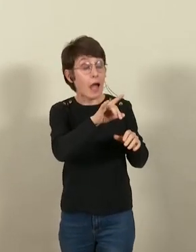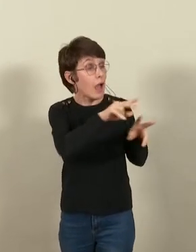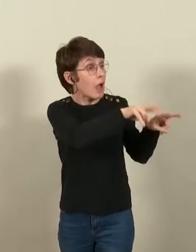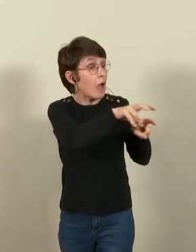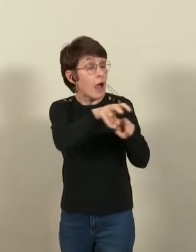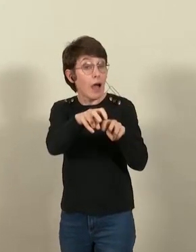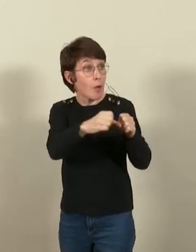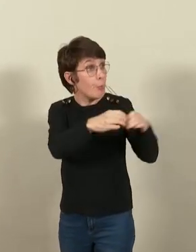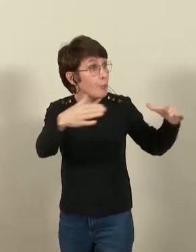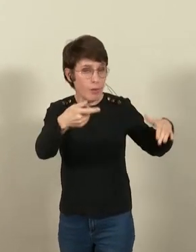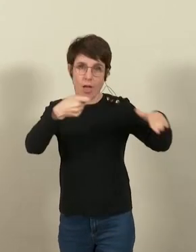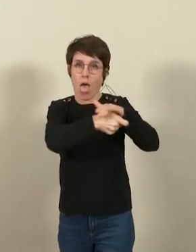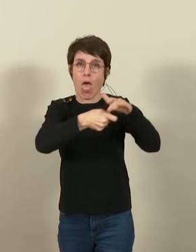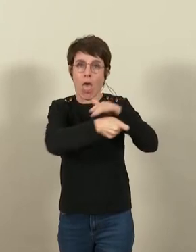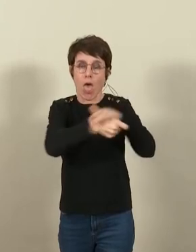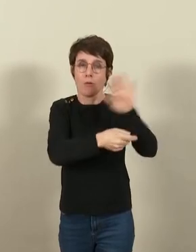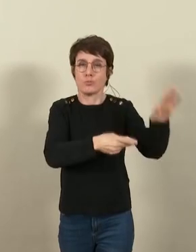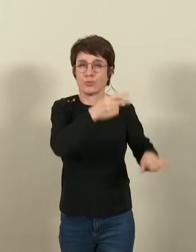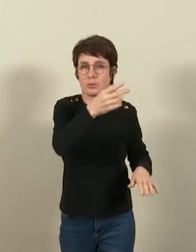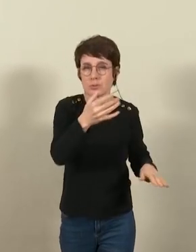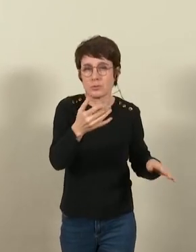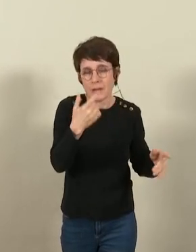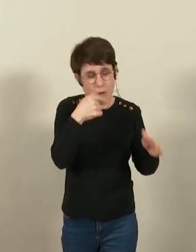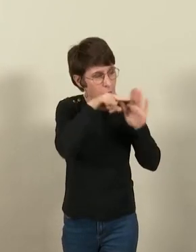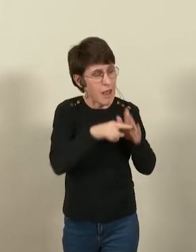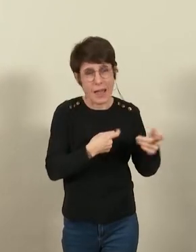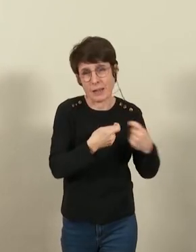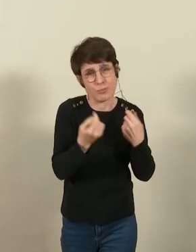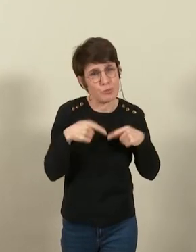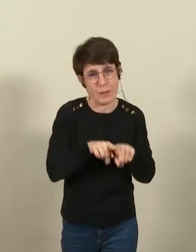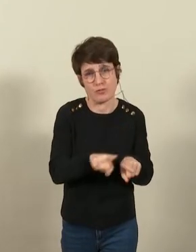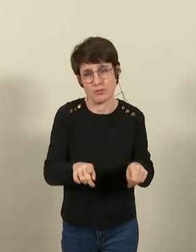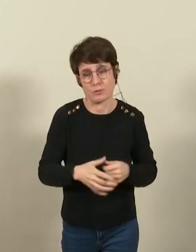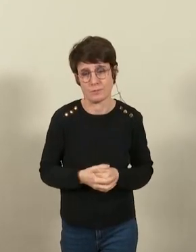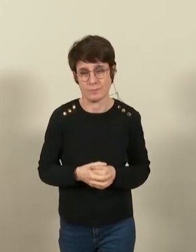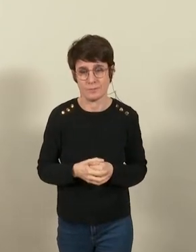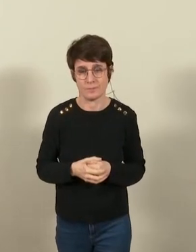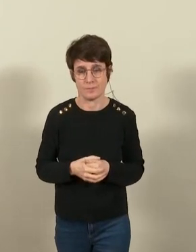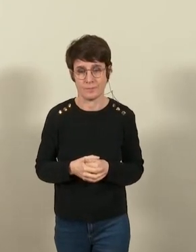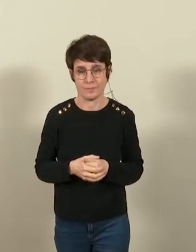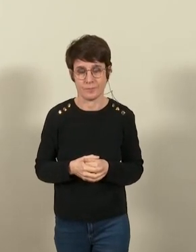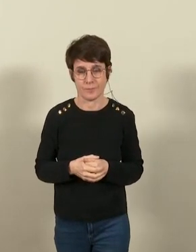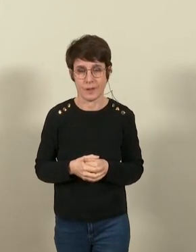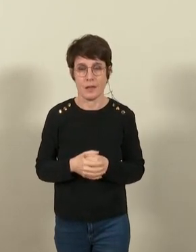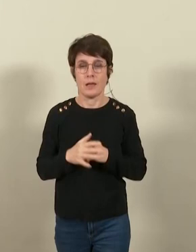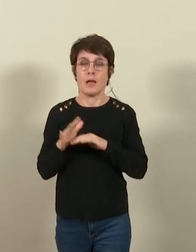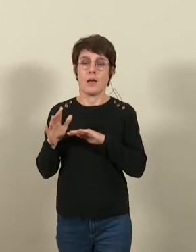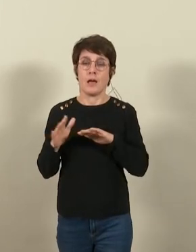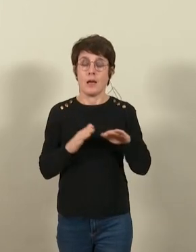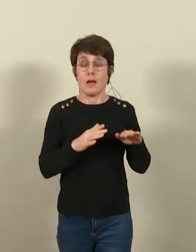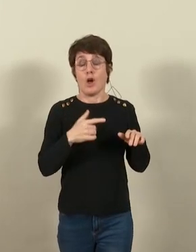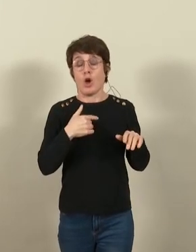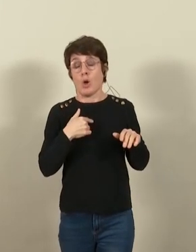règle injuste ou qui en tout état de cause n'atteint pas ses objectifs de transition un mot ou plutôt